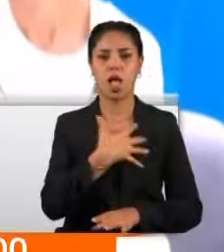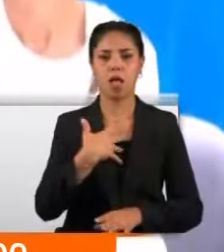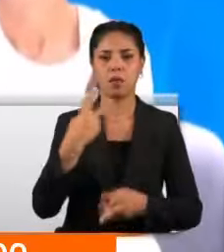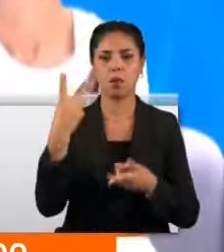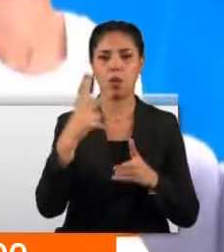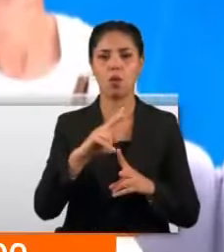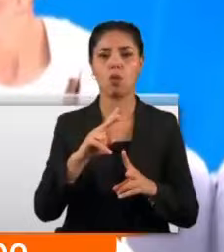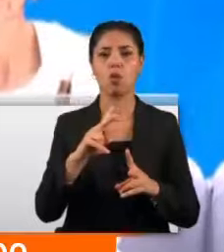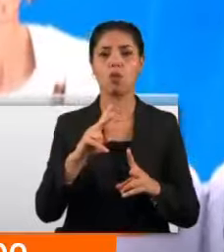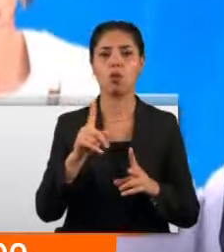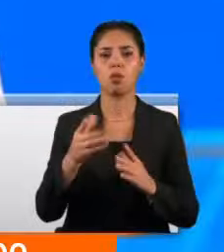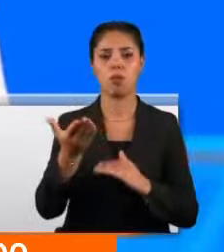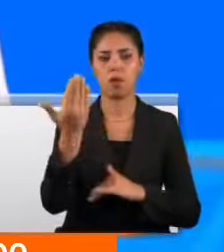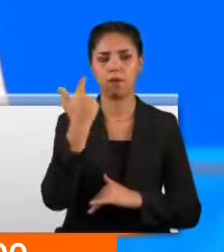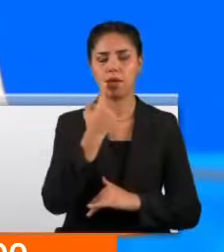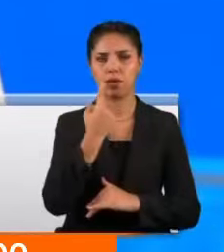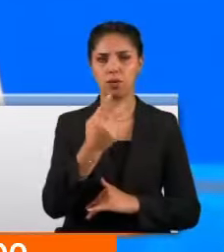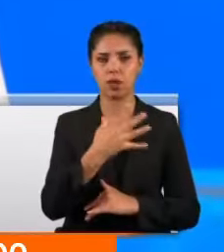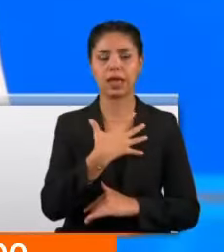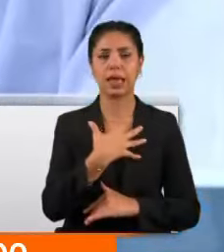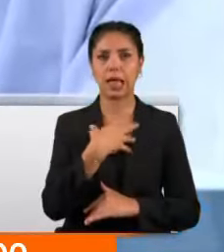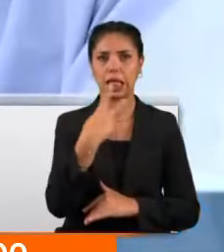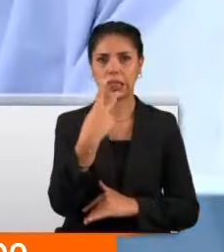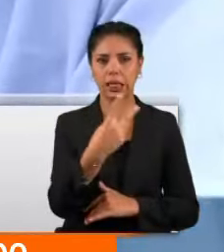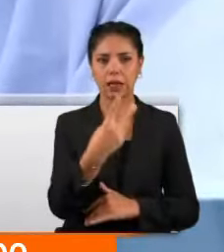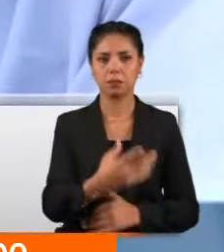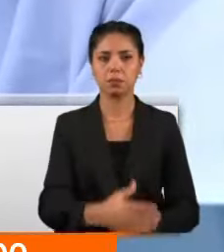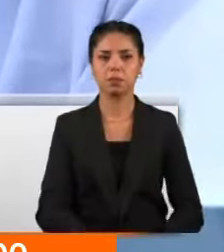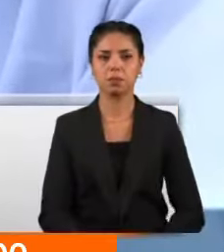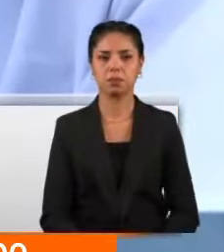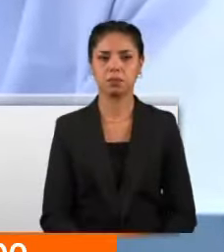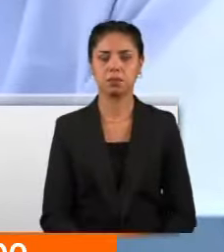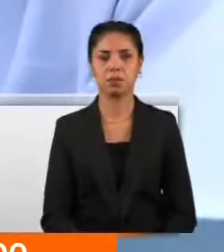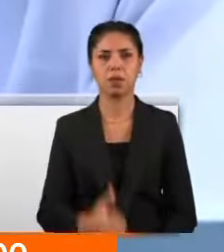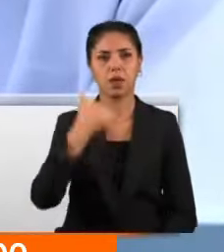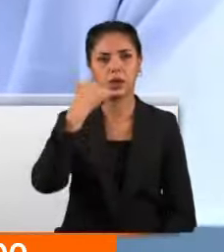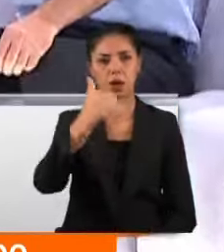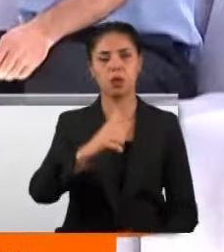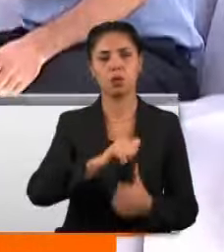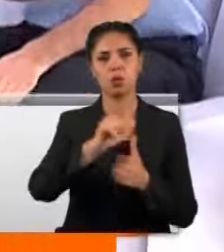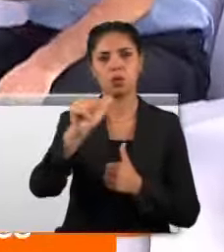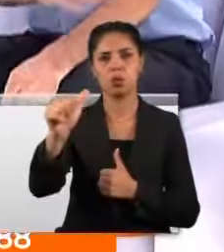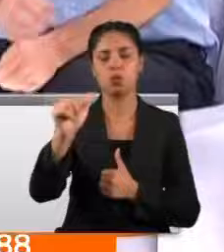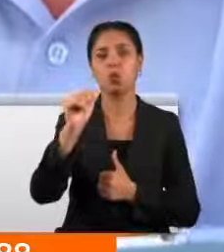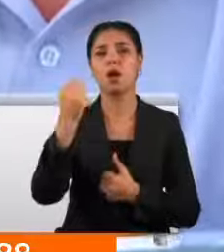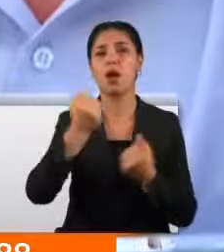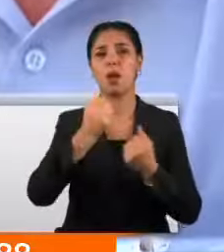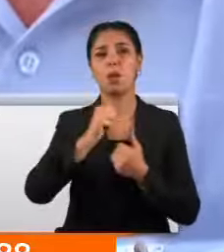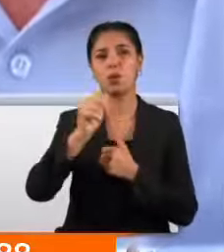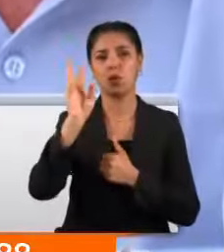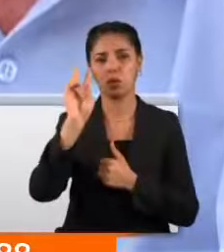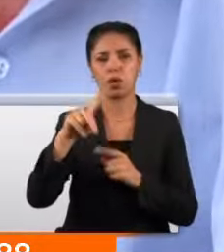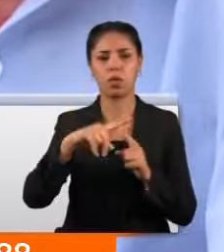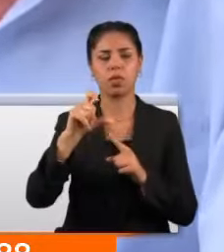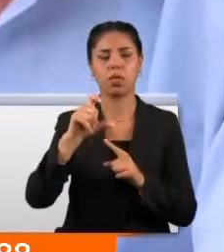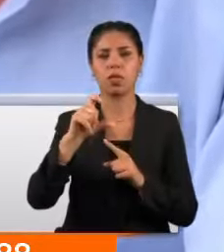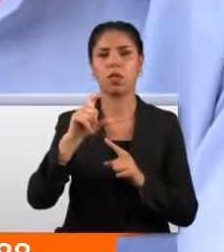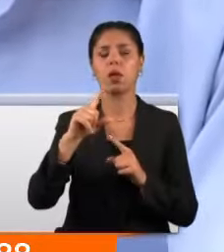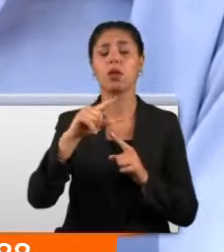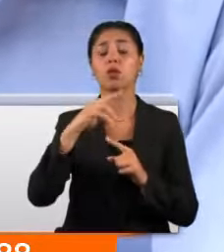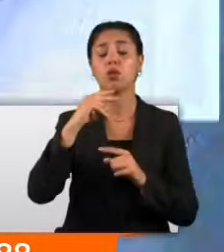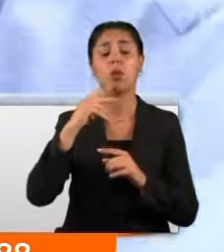Annemi öldürmeden önce de söylüyordu. Hem kendi... Aracı diyorsun, uzaktan gördüğüm için plakasını alamadım. Hani sen görmemiştin de